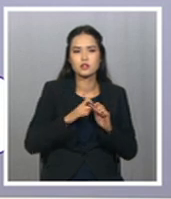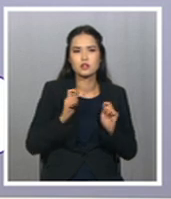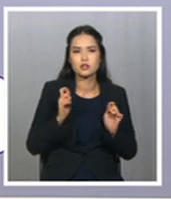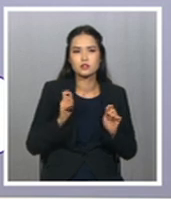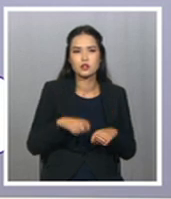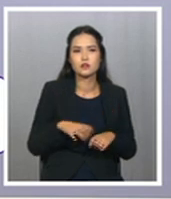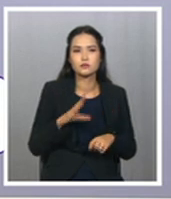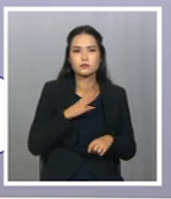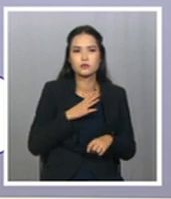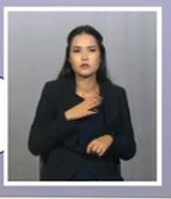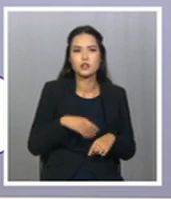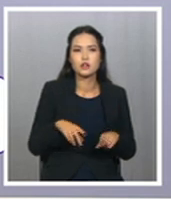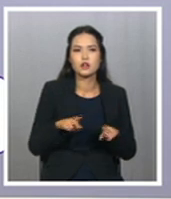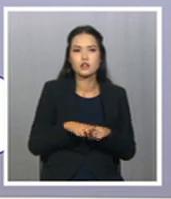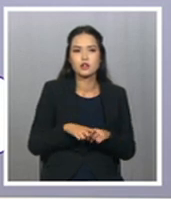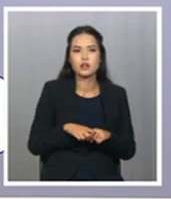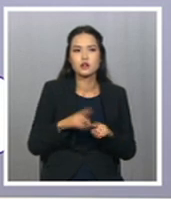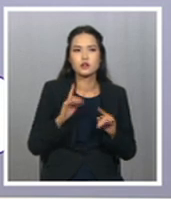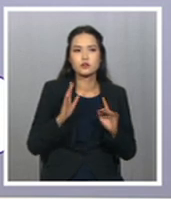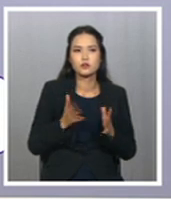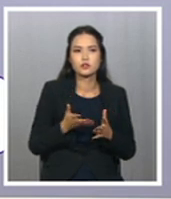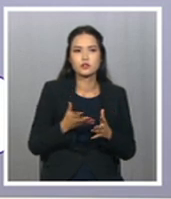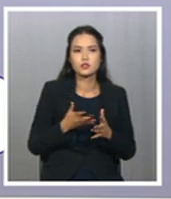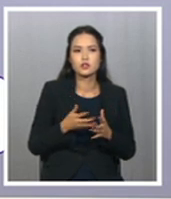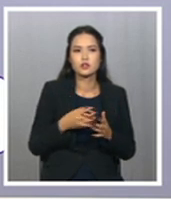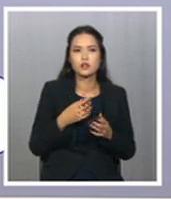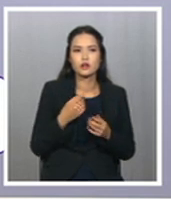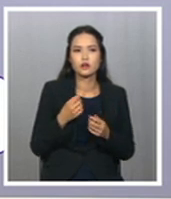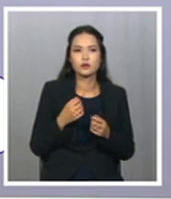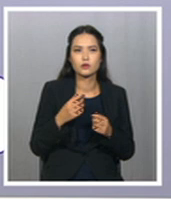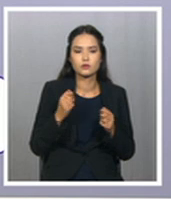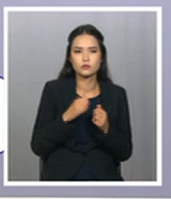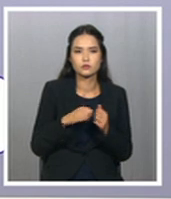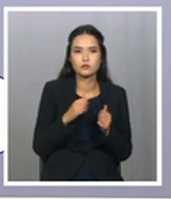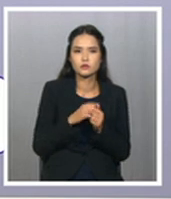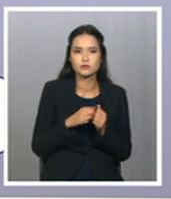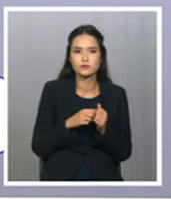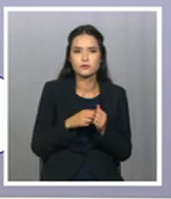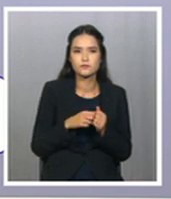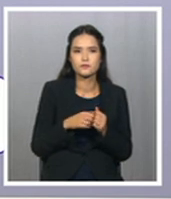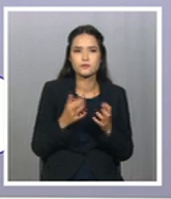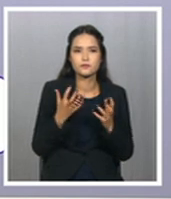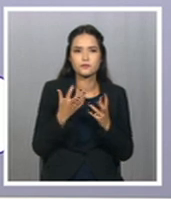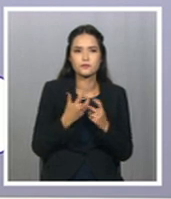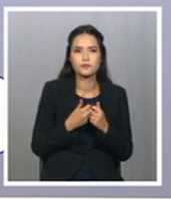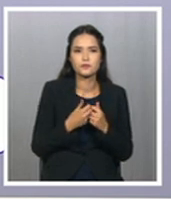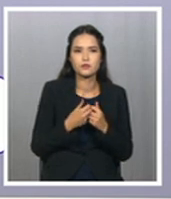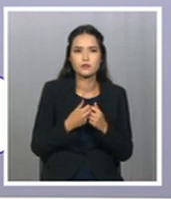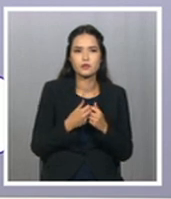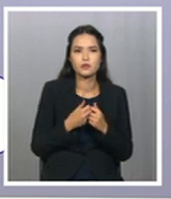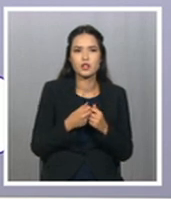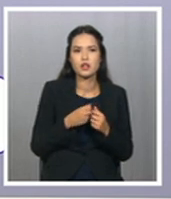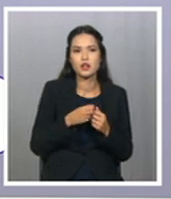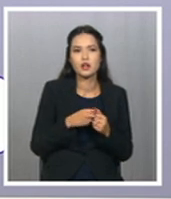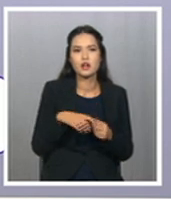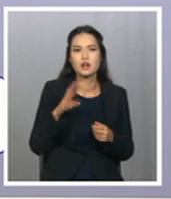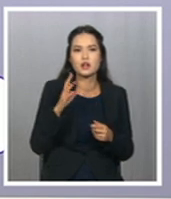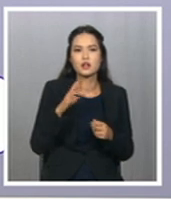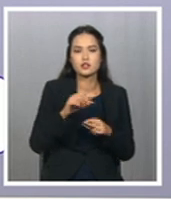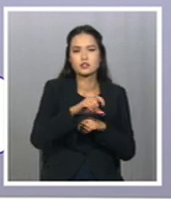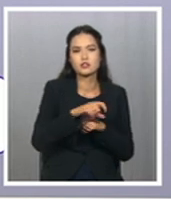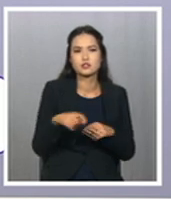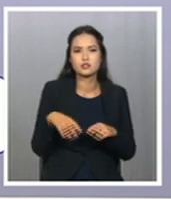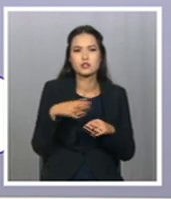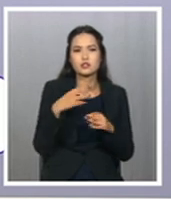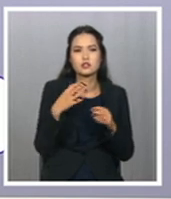болатын. Және сонымен қоса бала тәрбиесінде де негізінен Франклин Рузвельт сырттан бақылаушы ретінде